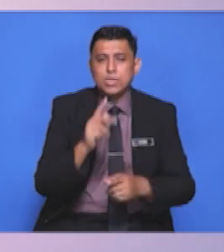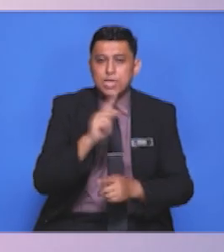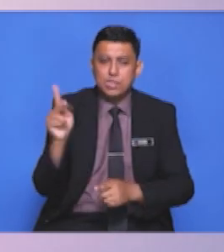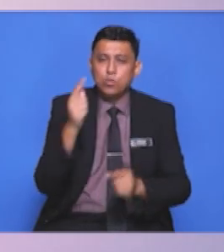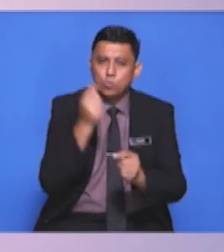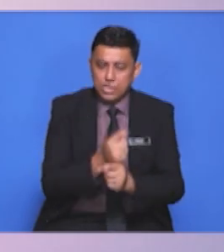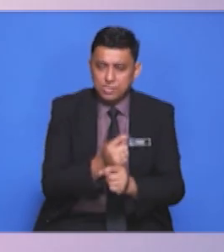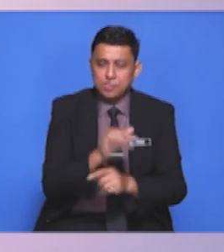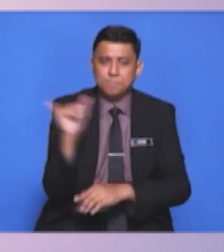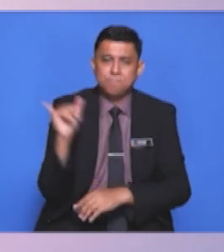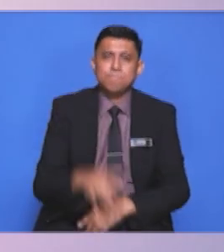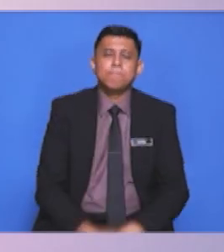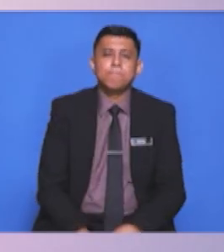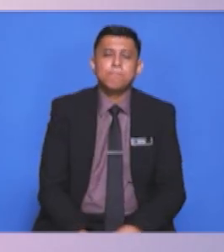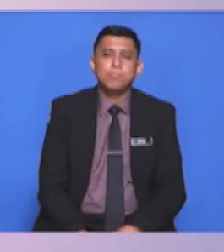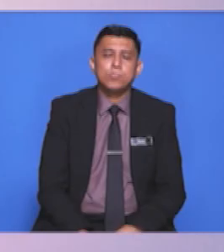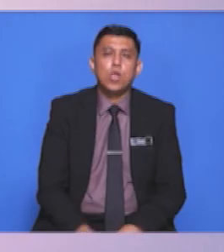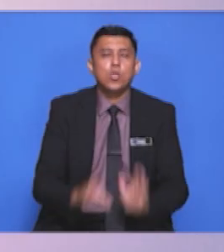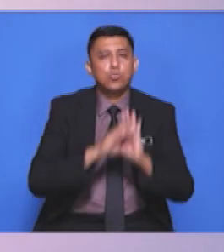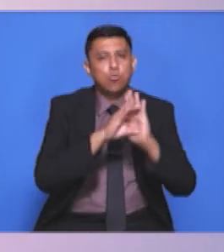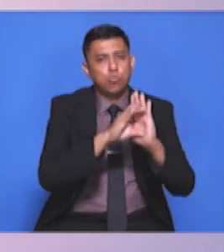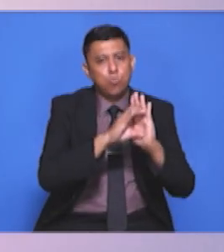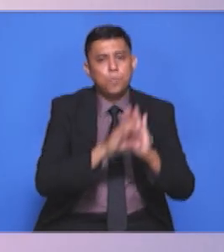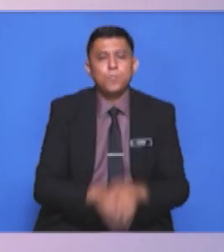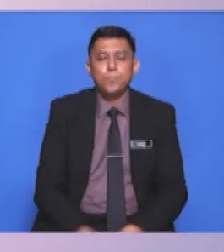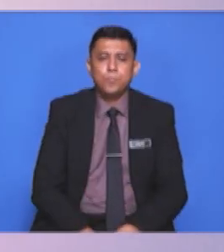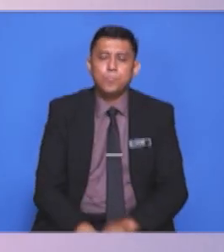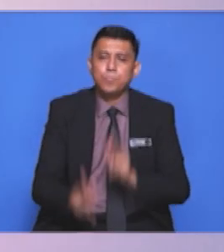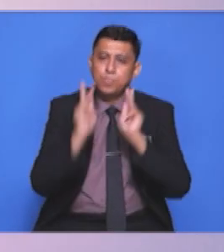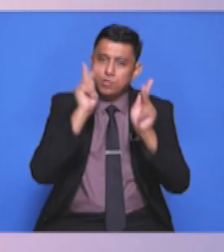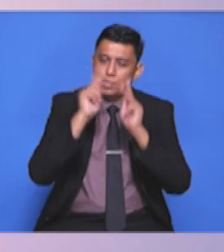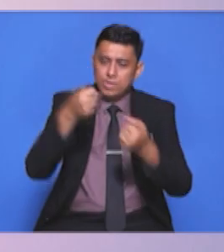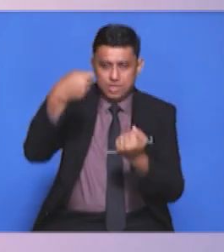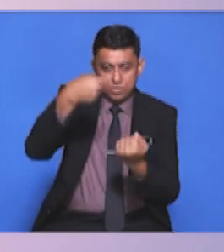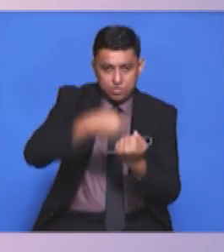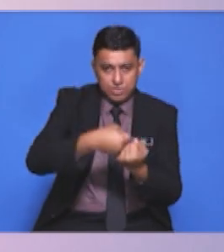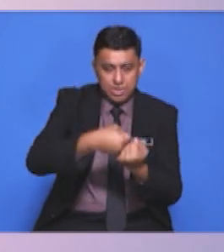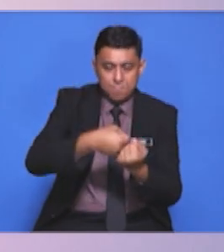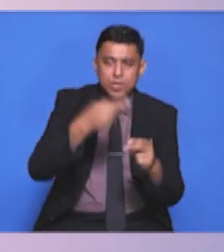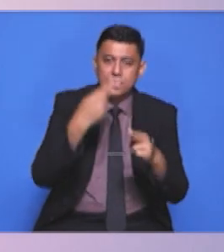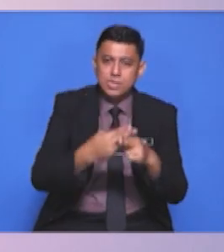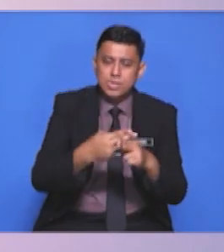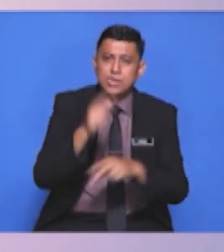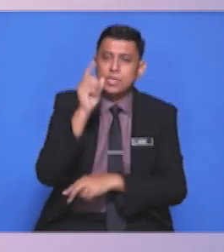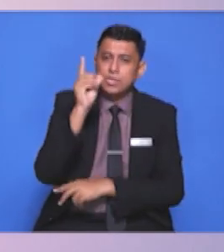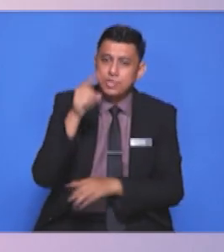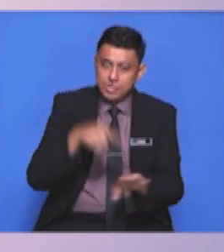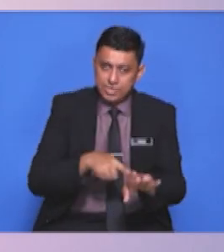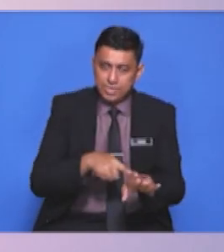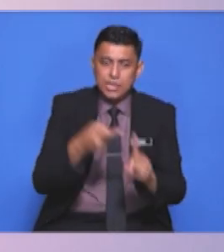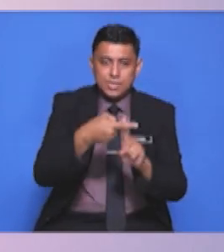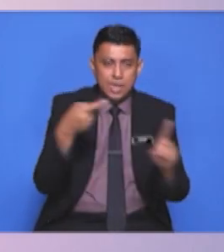nahwunya biar kita ambil contoh kata Sandy name di cari